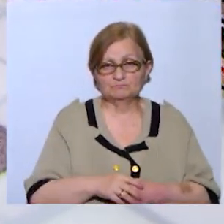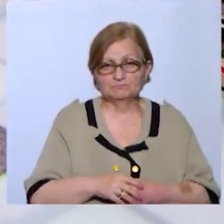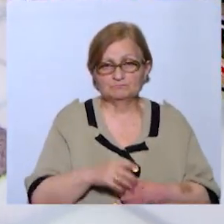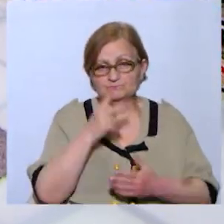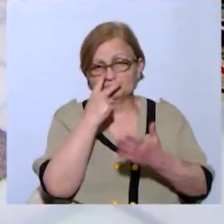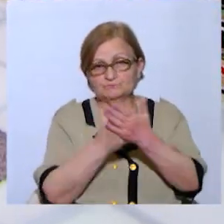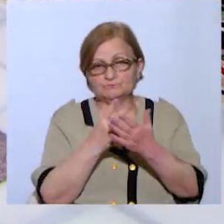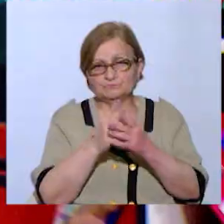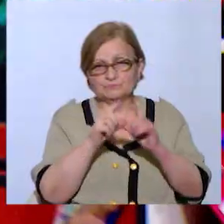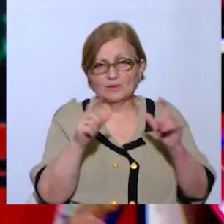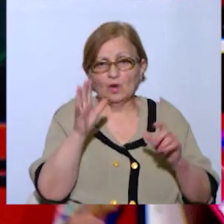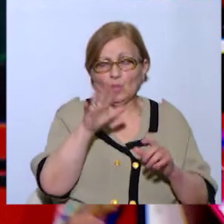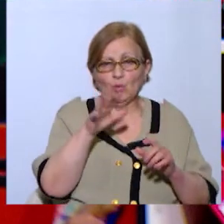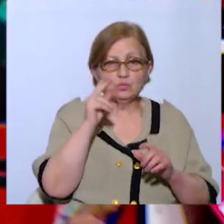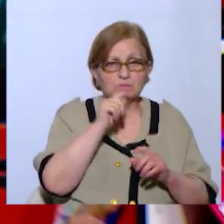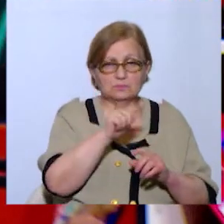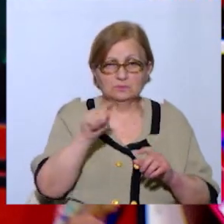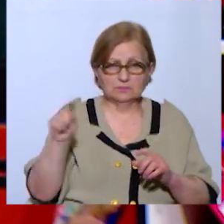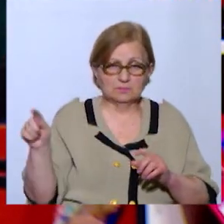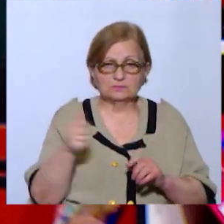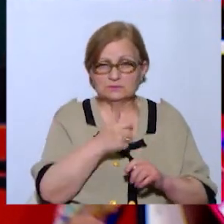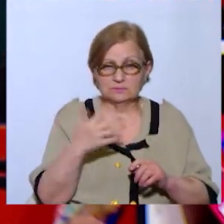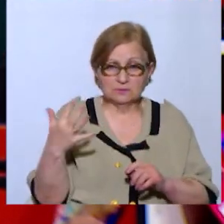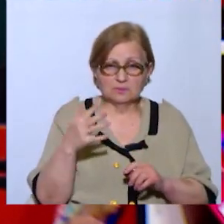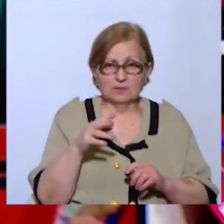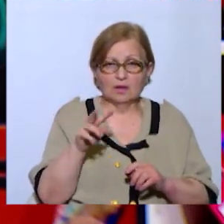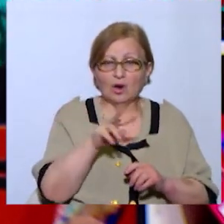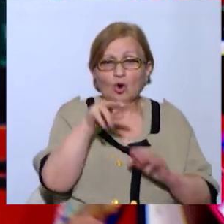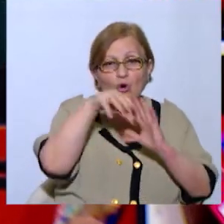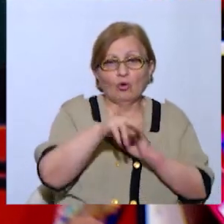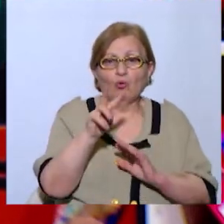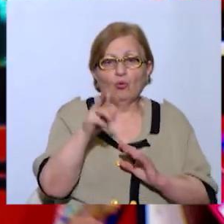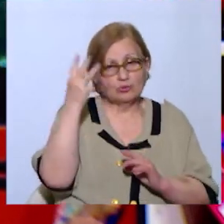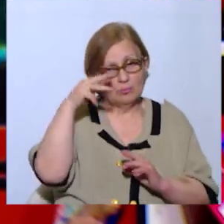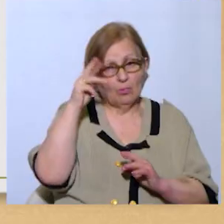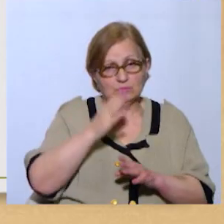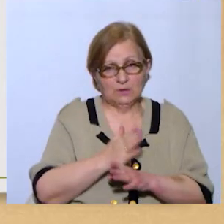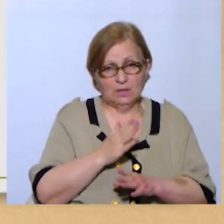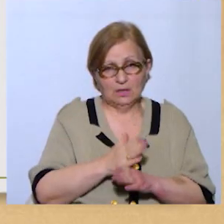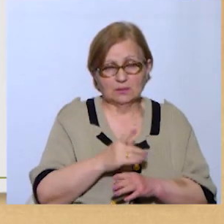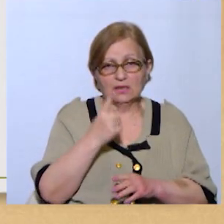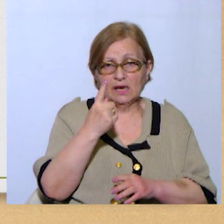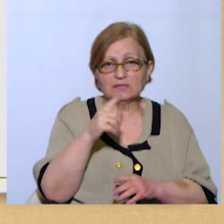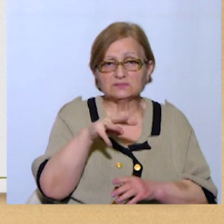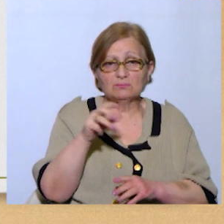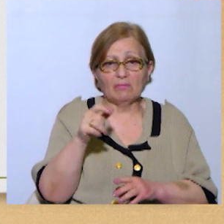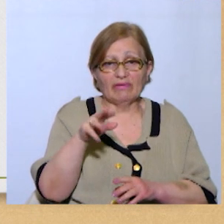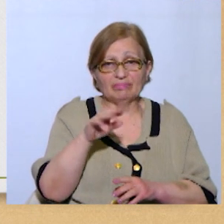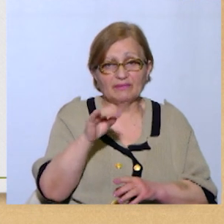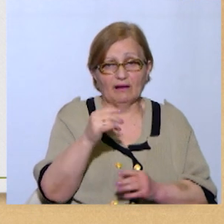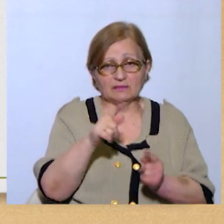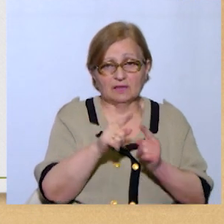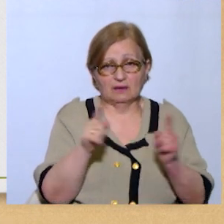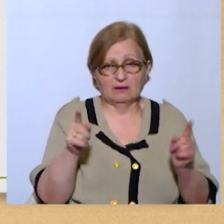მოცემული 5 რიცხვისგან შემდგარი მონაცემთა სიმრავლე, რომელსაც 2 მოდა აქვს, ამასთან მედიანა 1-1-ზე 0.8